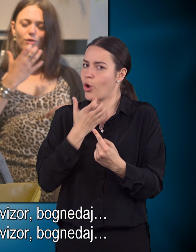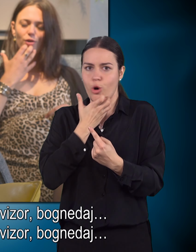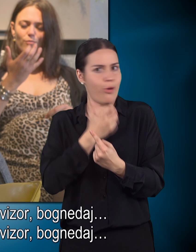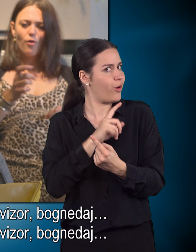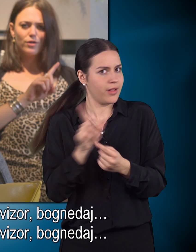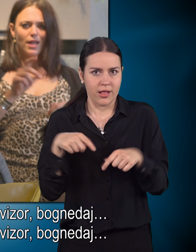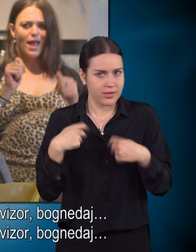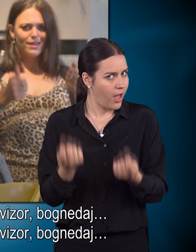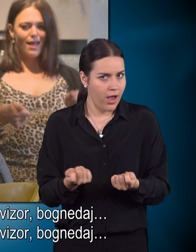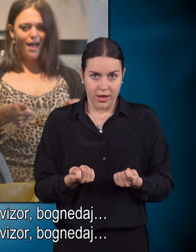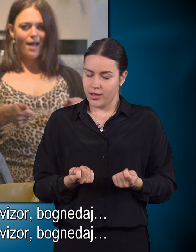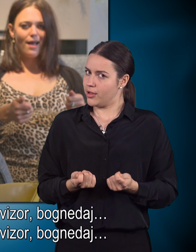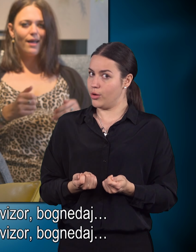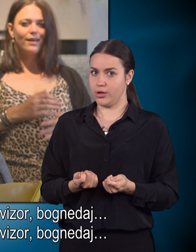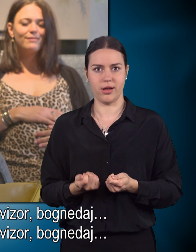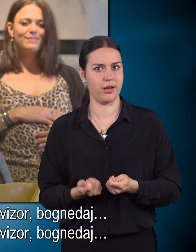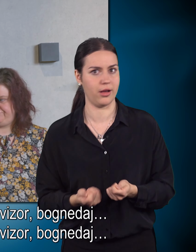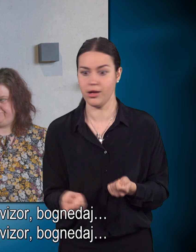televizor, Bog ne daj.